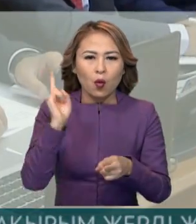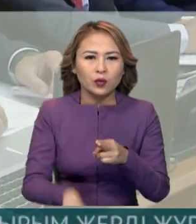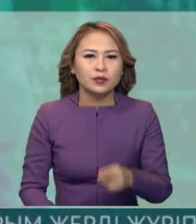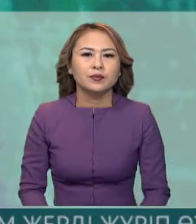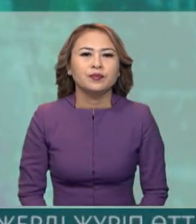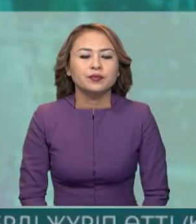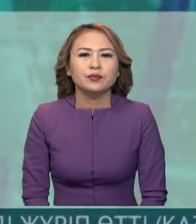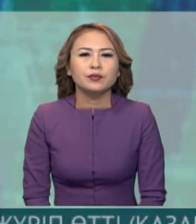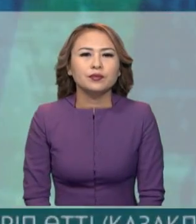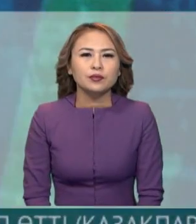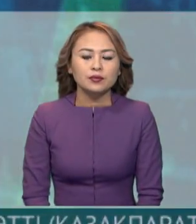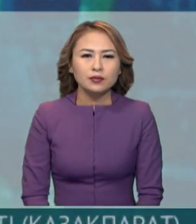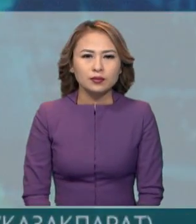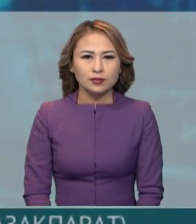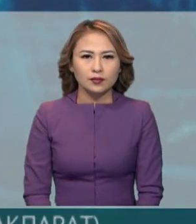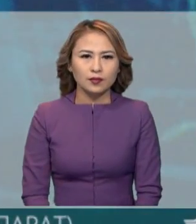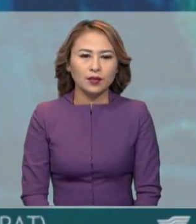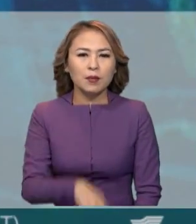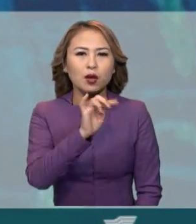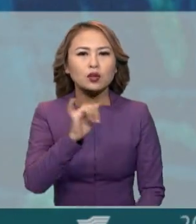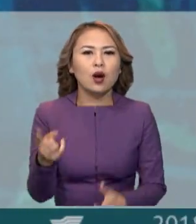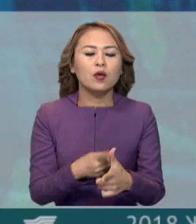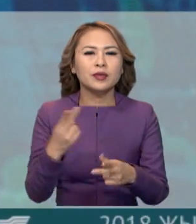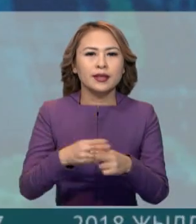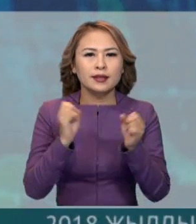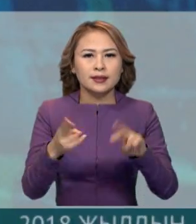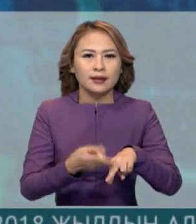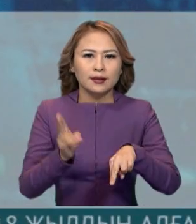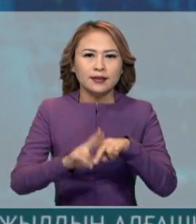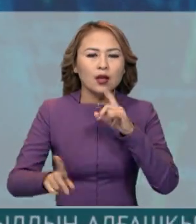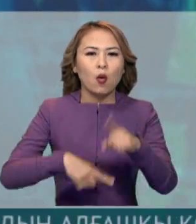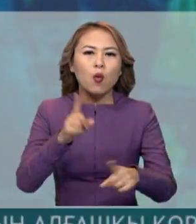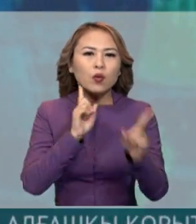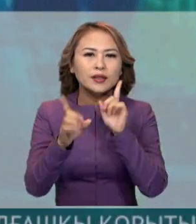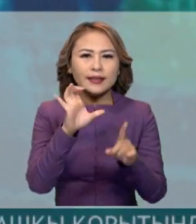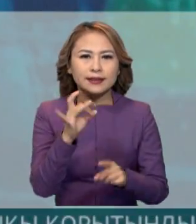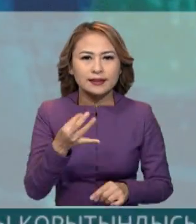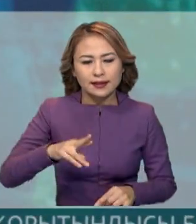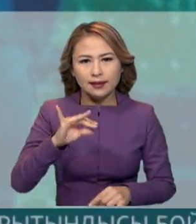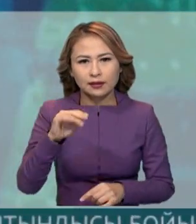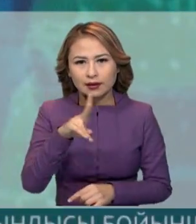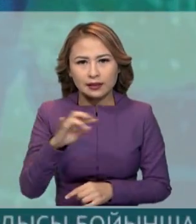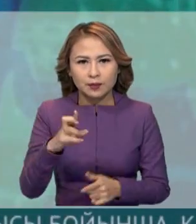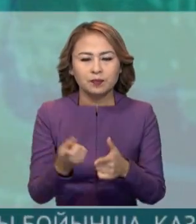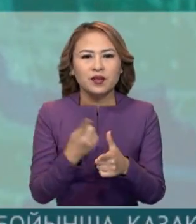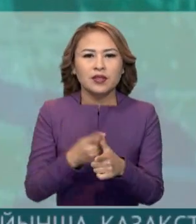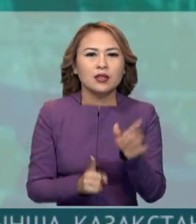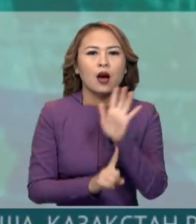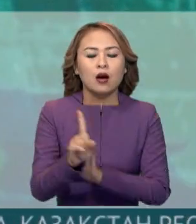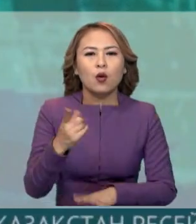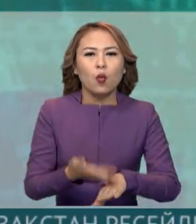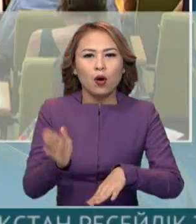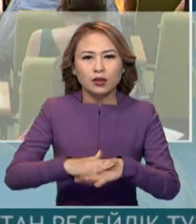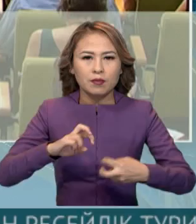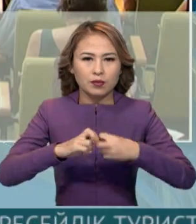керек. Жахан жаңалықтары. Біріккен ұлттар ұйымы қауіпсіздік кеңесі кезектен тыс отырысында Сирияның Идли